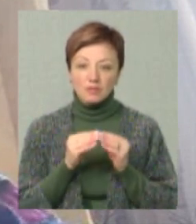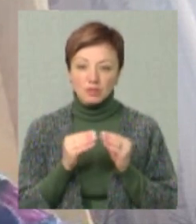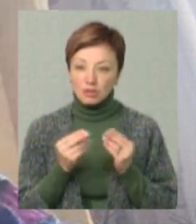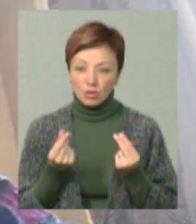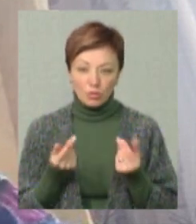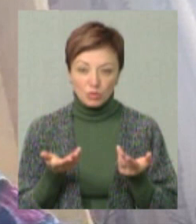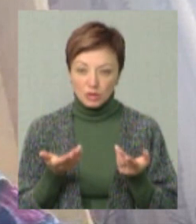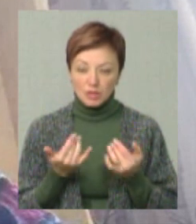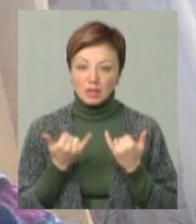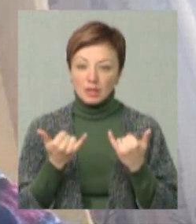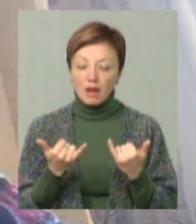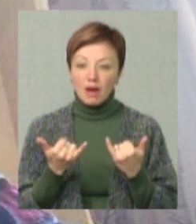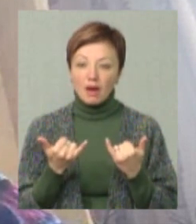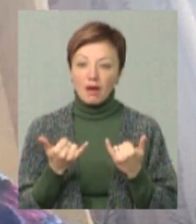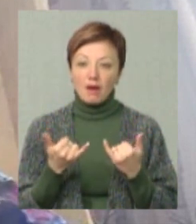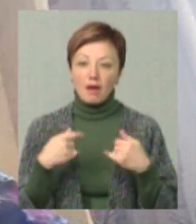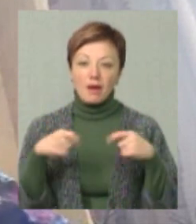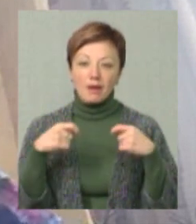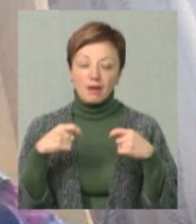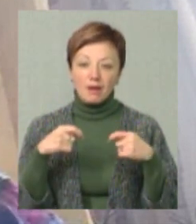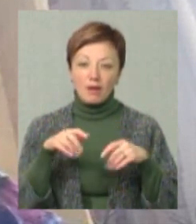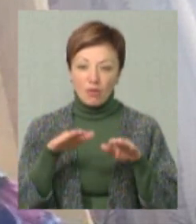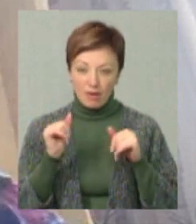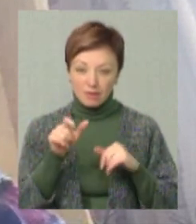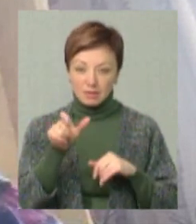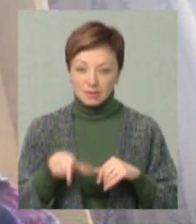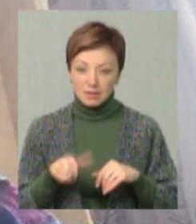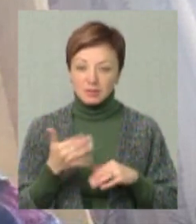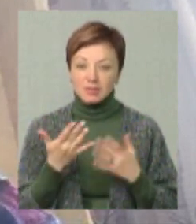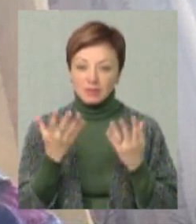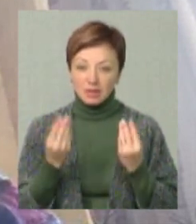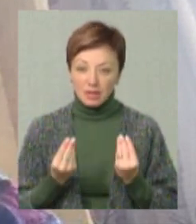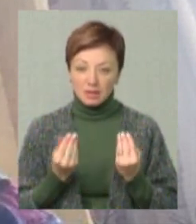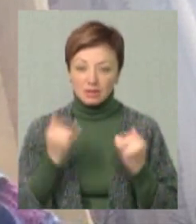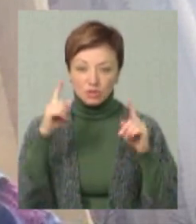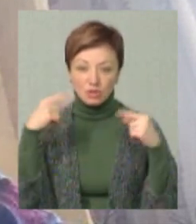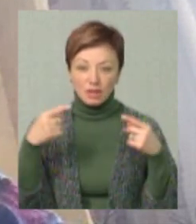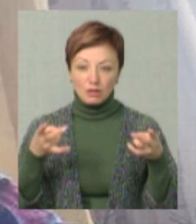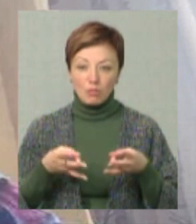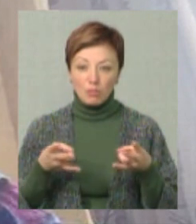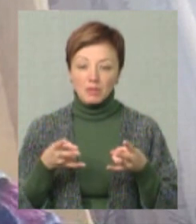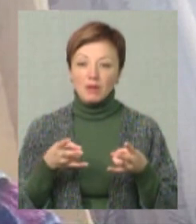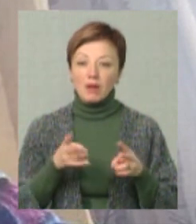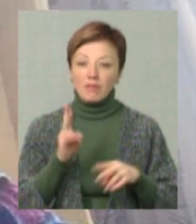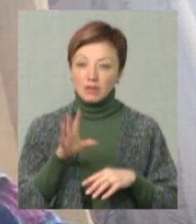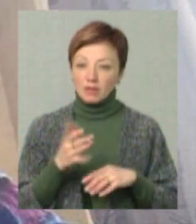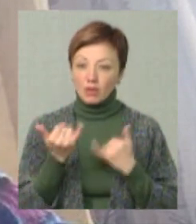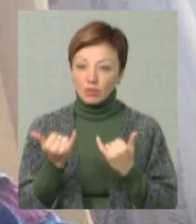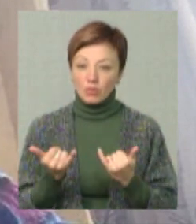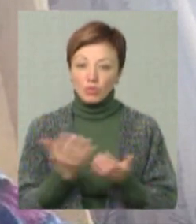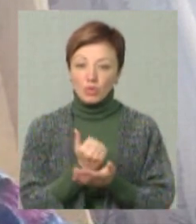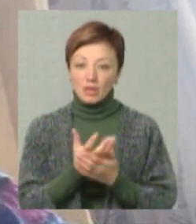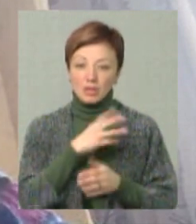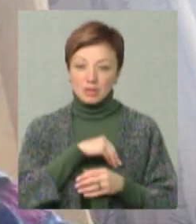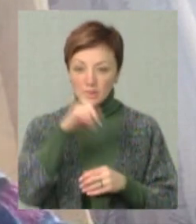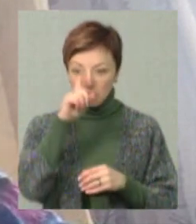ті самі гроші. І для ріелтора, ну, враховуючи, скільки клієнтів він має на день, а зараз шалений попит на квартири, для нього, ну,